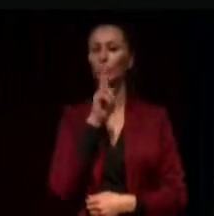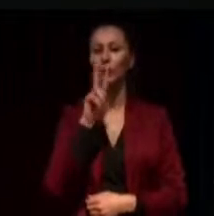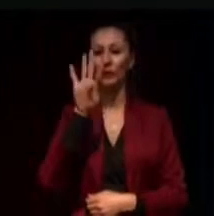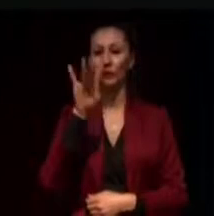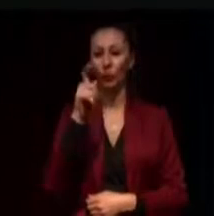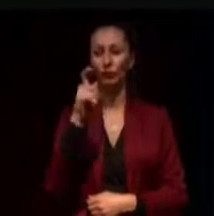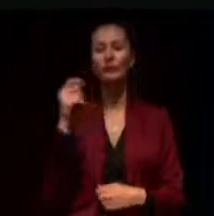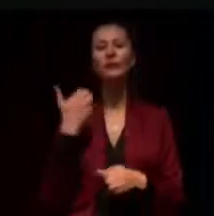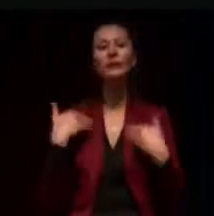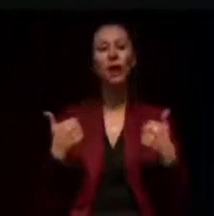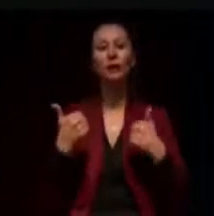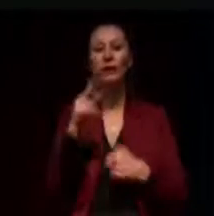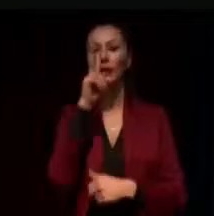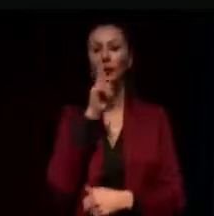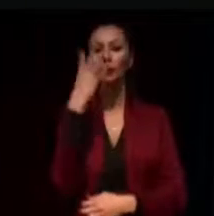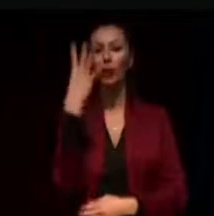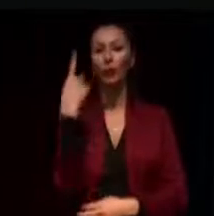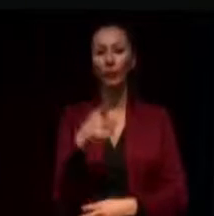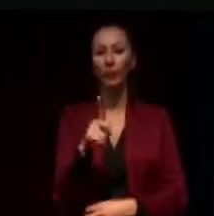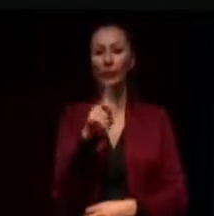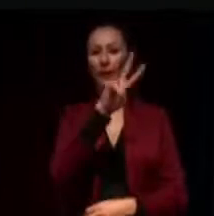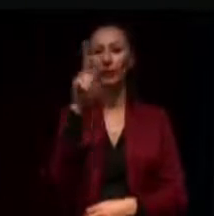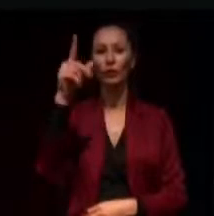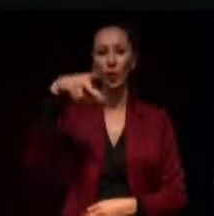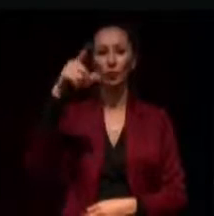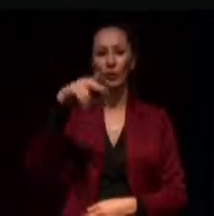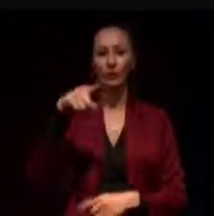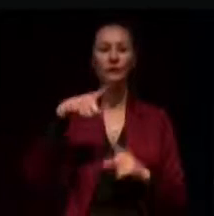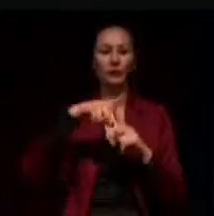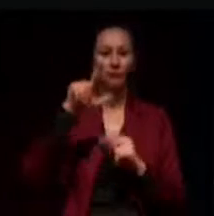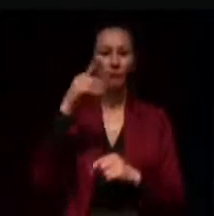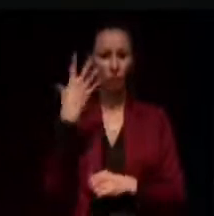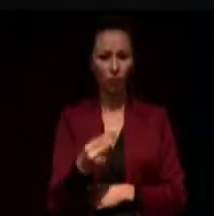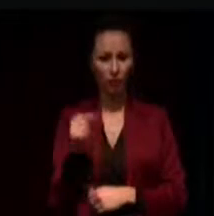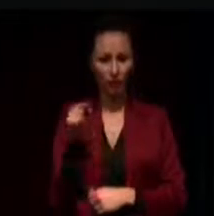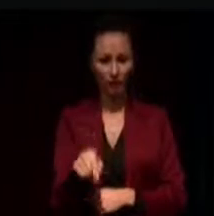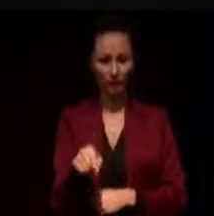381.249, sağlık hizmetleri 204.718 lira olarak